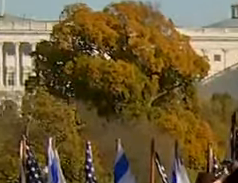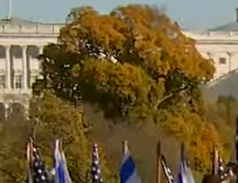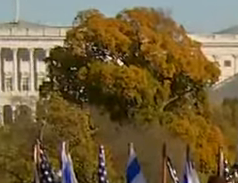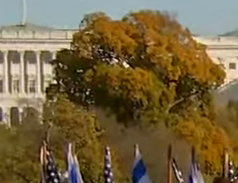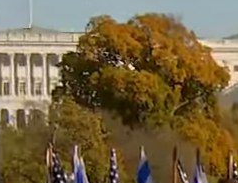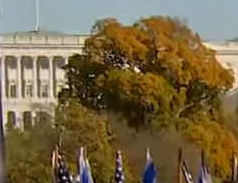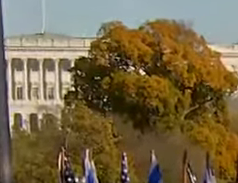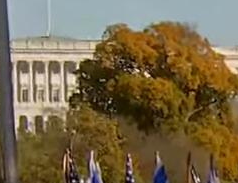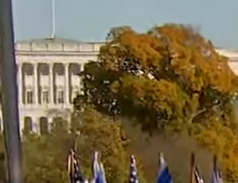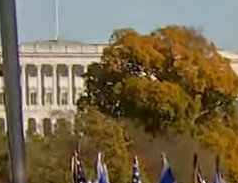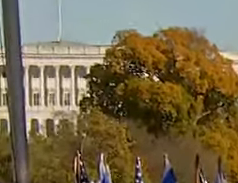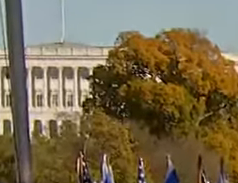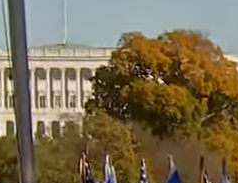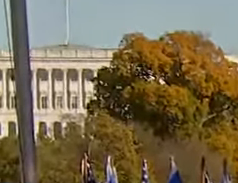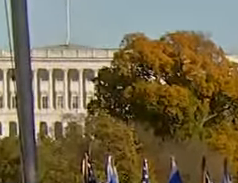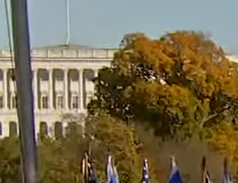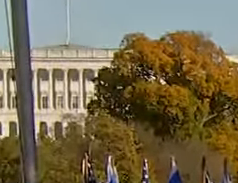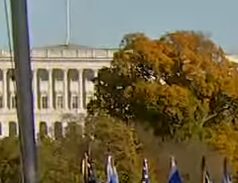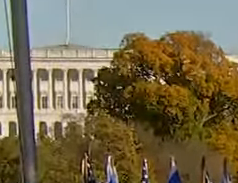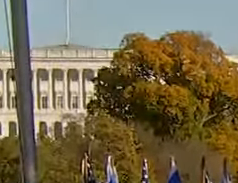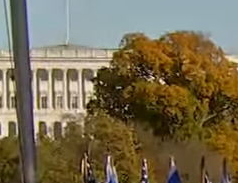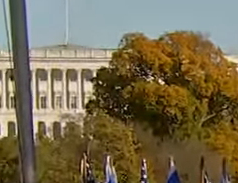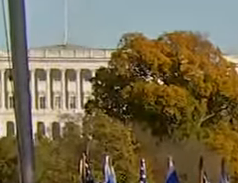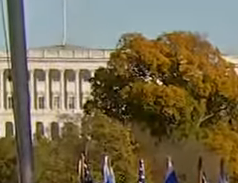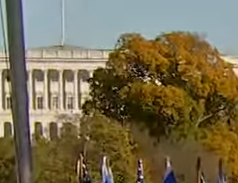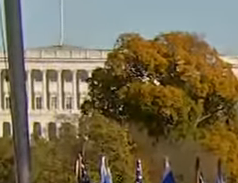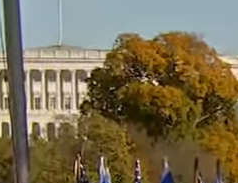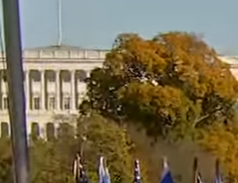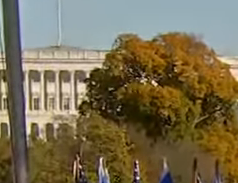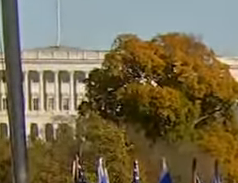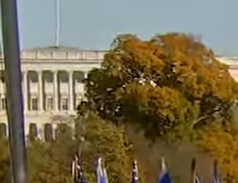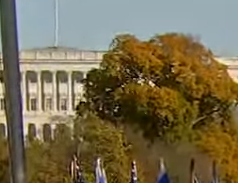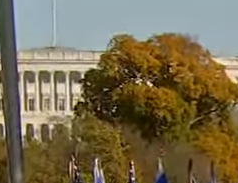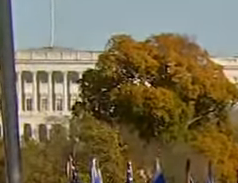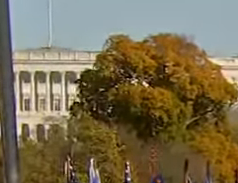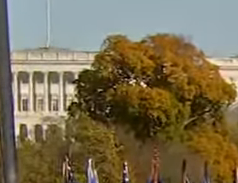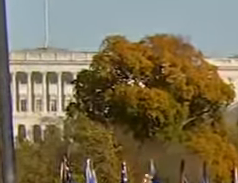Please welcome Debra Messing.